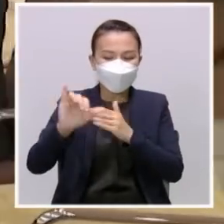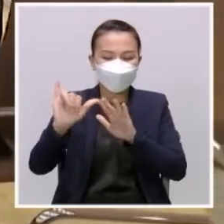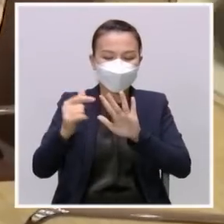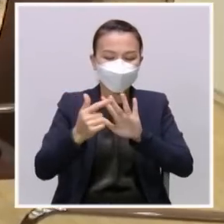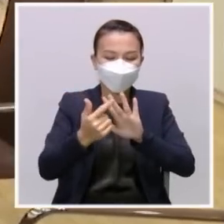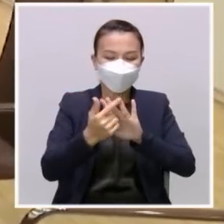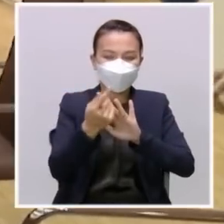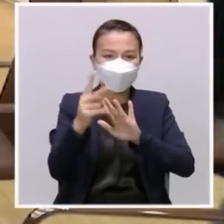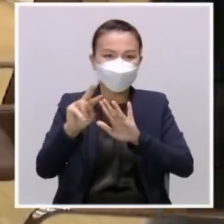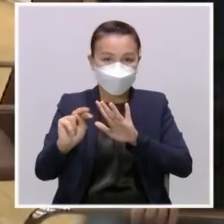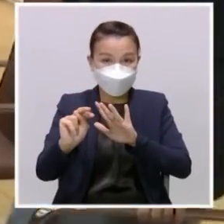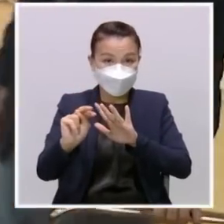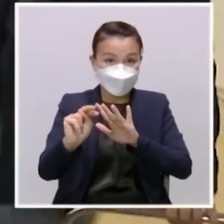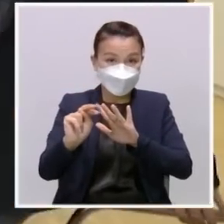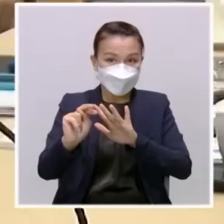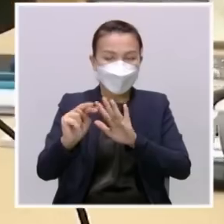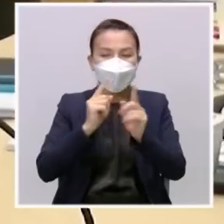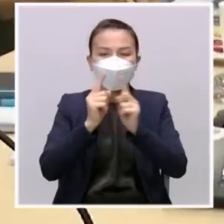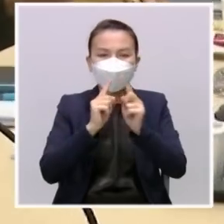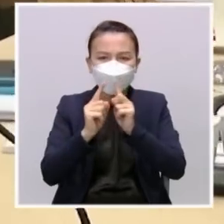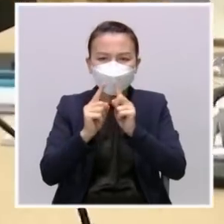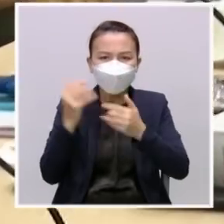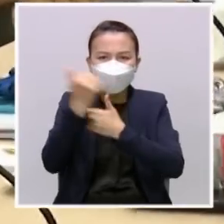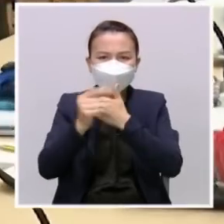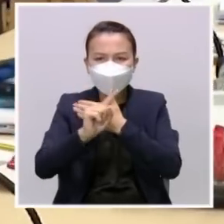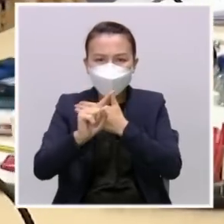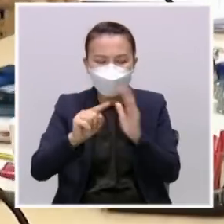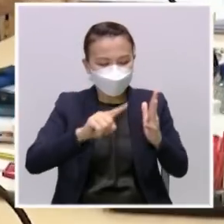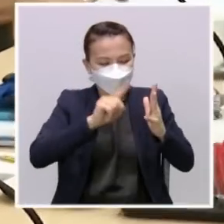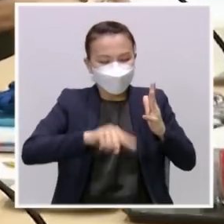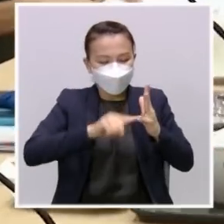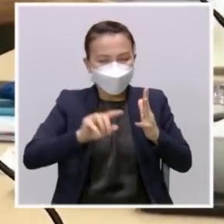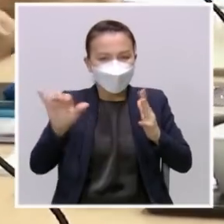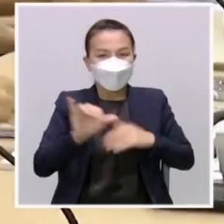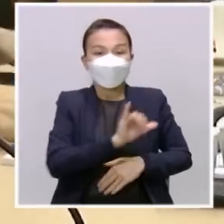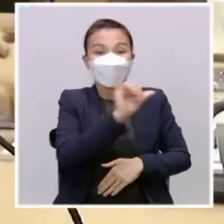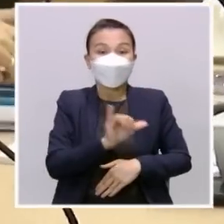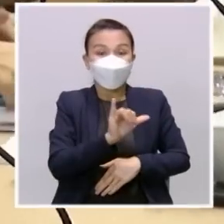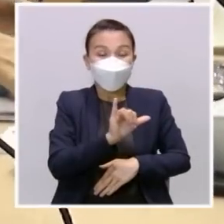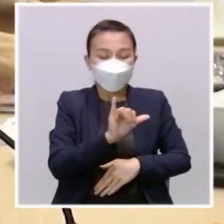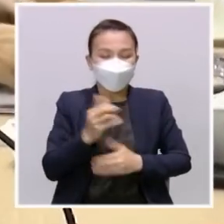งเจรจานั้นยูเครนกับจะมีส่วนร่วมเพียงวงเดียวคือการเจรจาสุดท้ายกับชาติยุโรปนั่นเองค่ะ